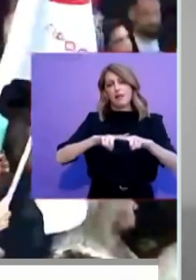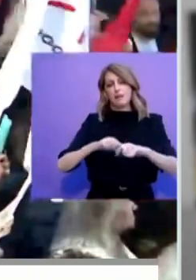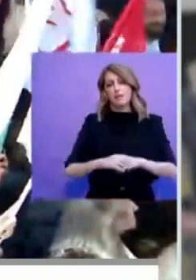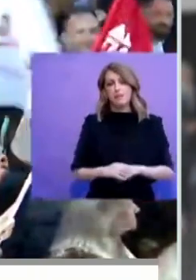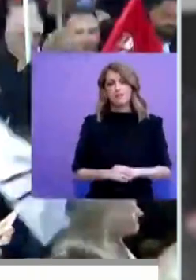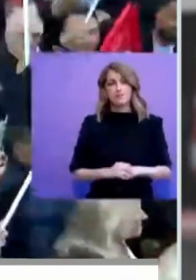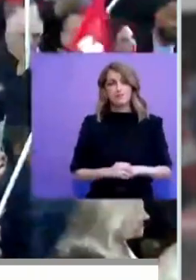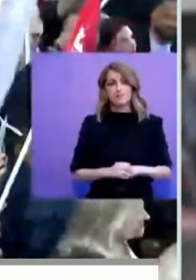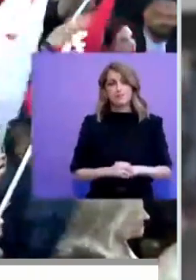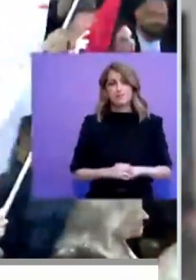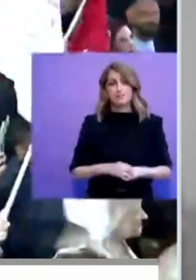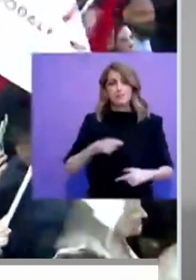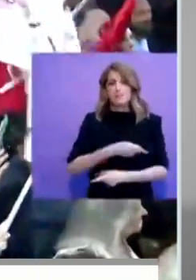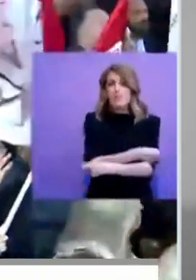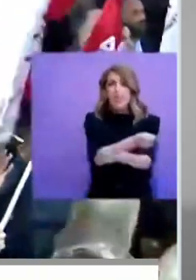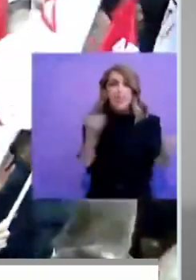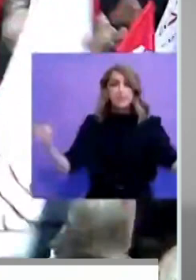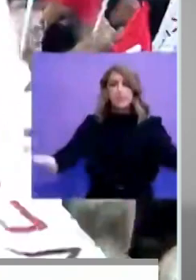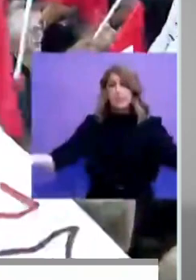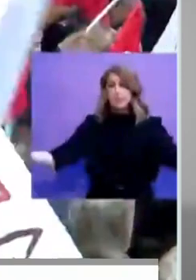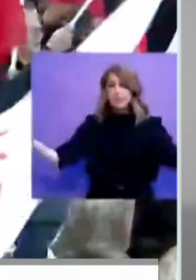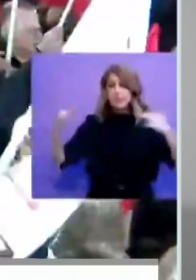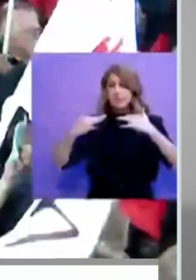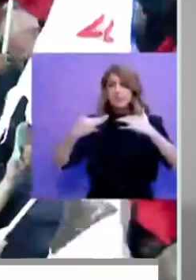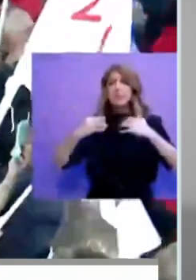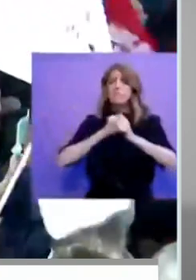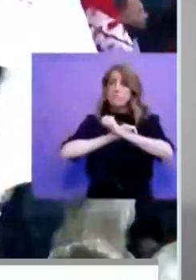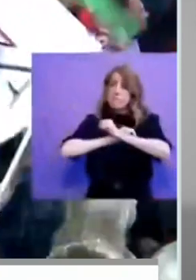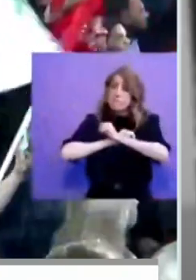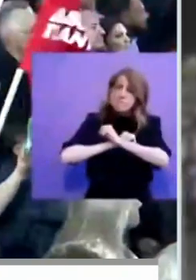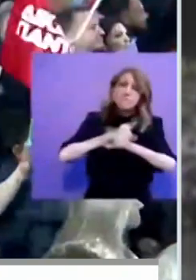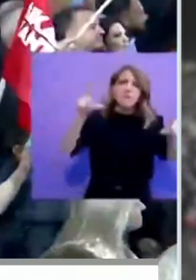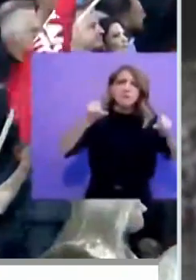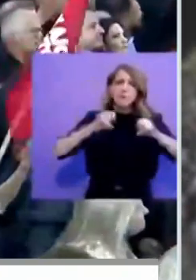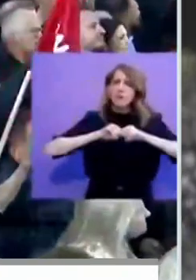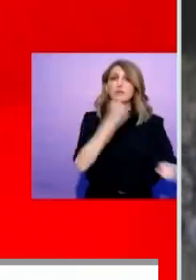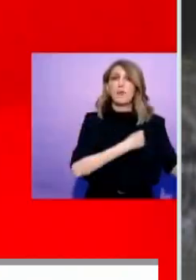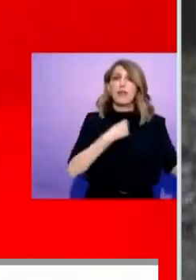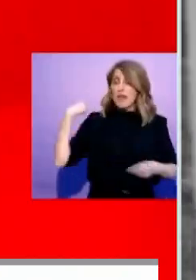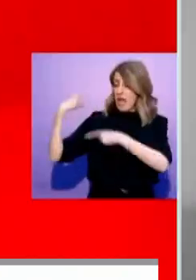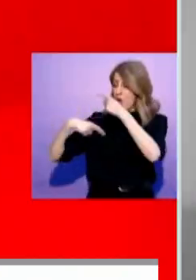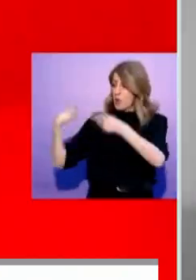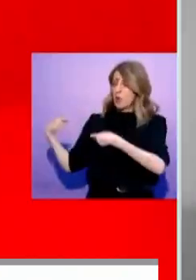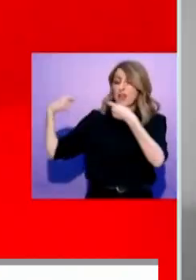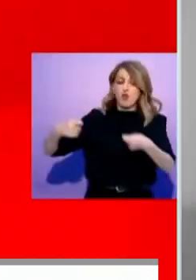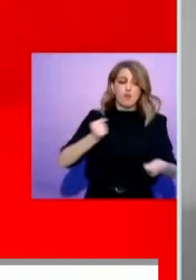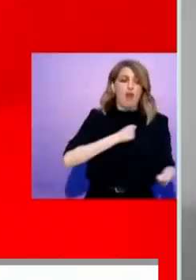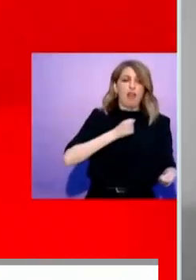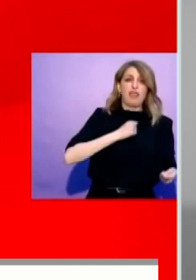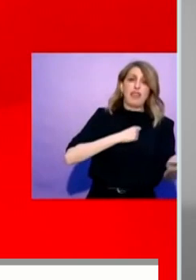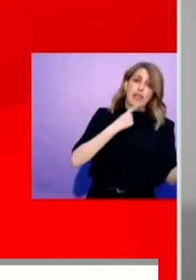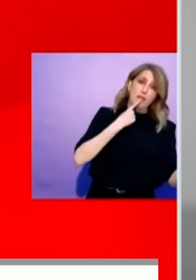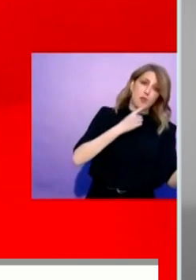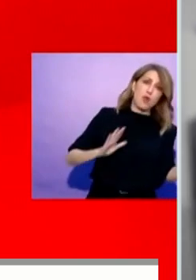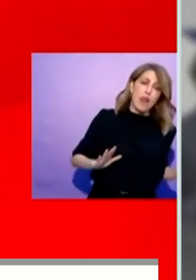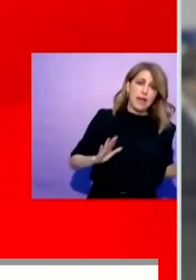του ΣΥΡΙΖΑ εξέφρασε επίσης την αισιοδοξία ότι το κόμμα του θα είναι πρώτο και με διαφορά, ενώ δεν παρέλειψε να ρίξει τα καρφιά του